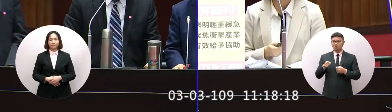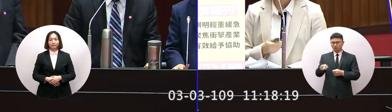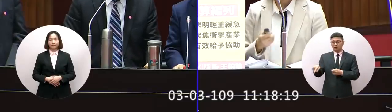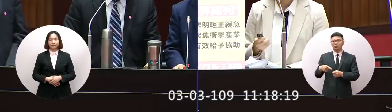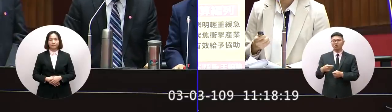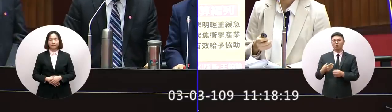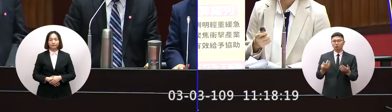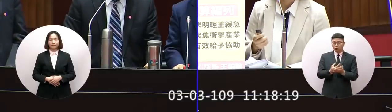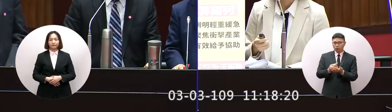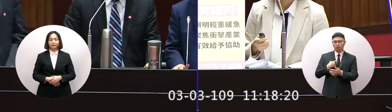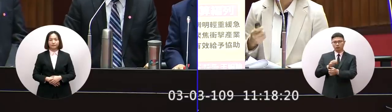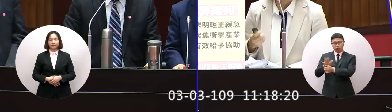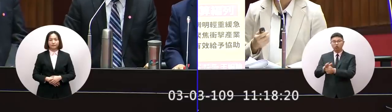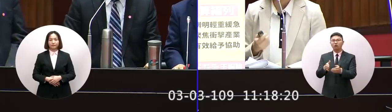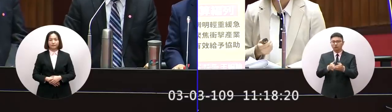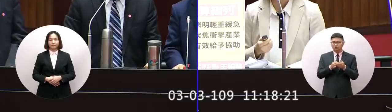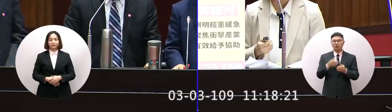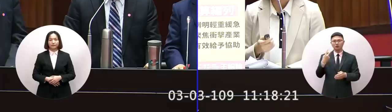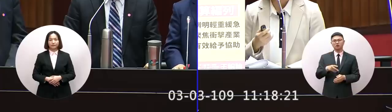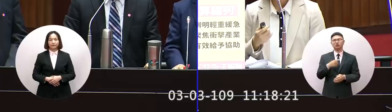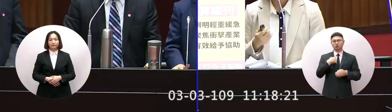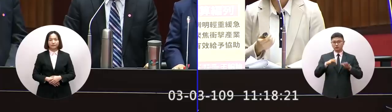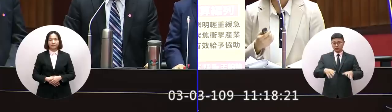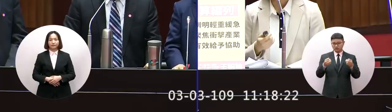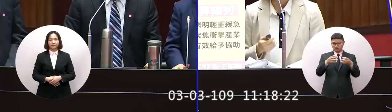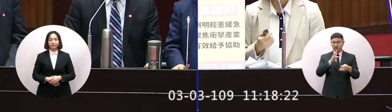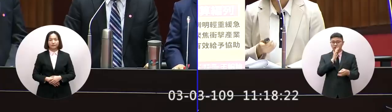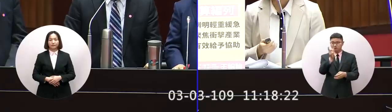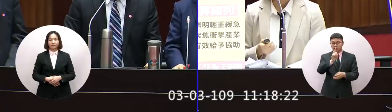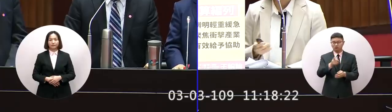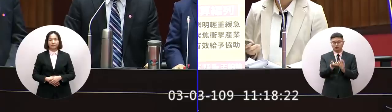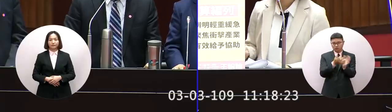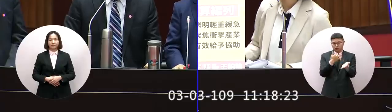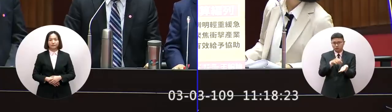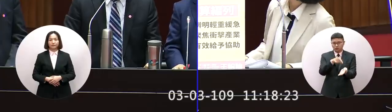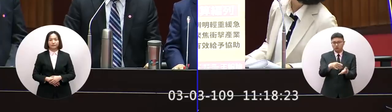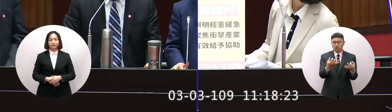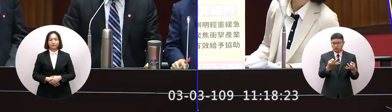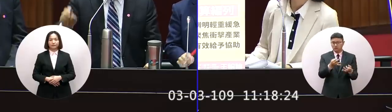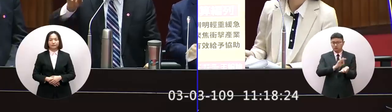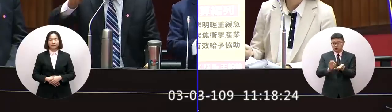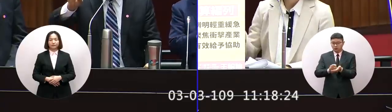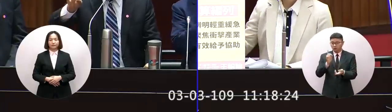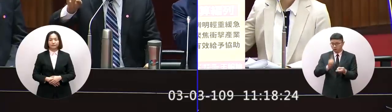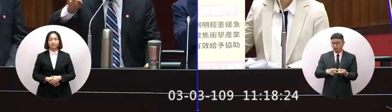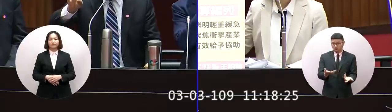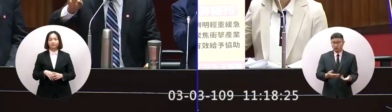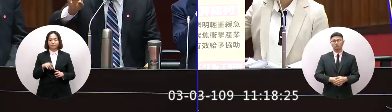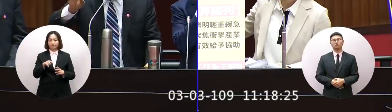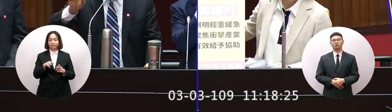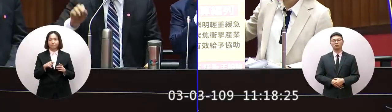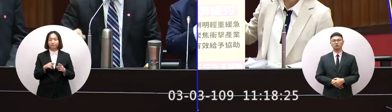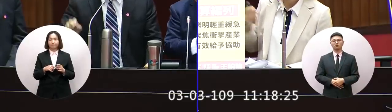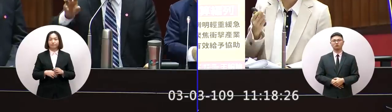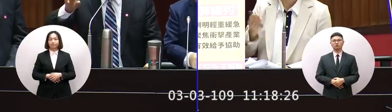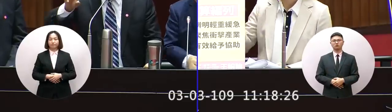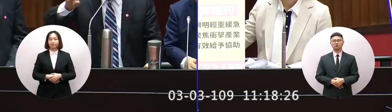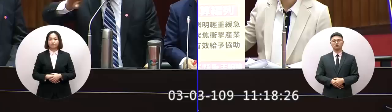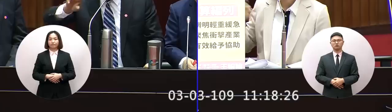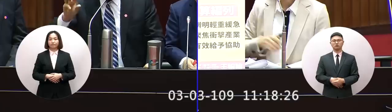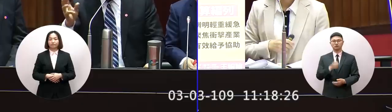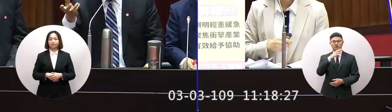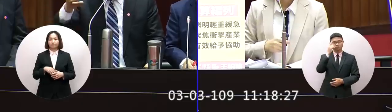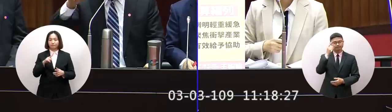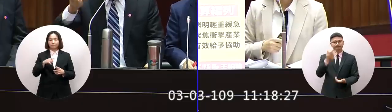助转型，好，所以这部分其实是在谈论到预算的部分，我们应该要审慎的检视这个预算是不是 有受到编列。 这个就是有